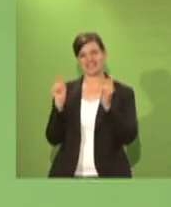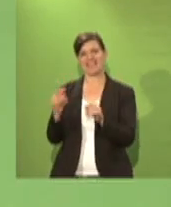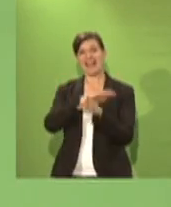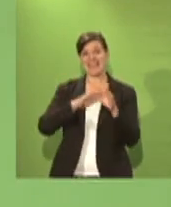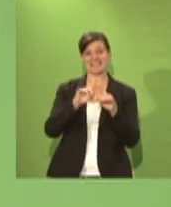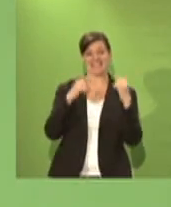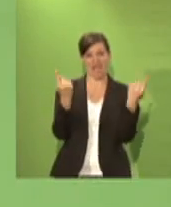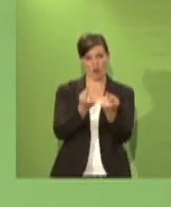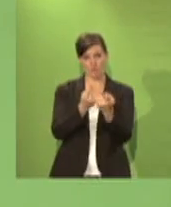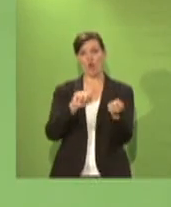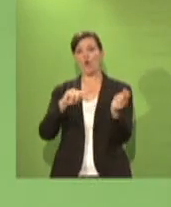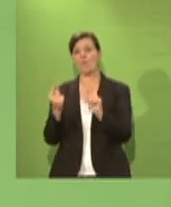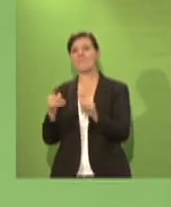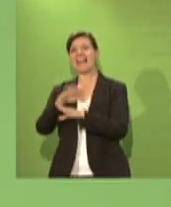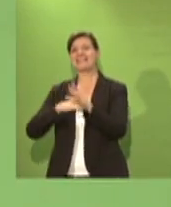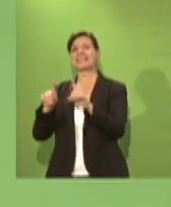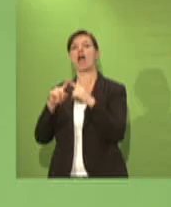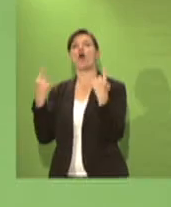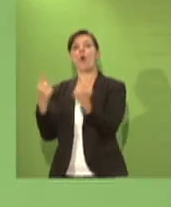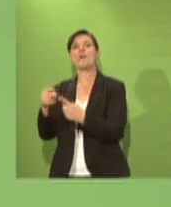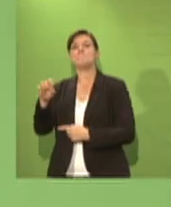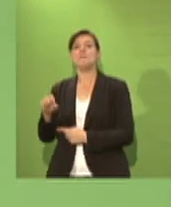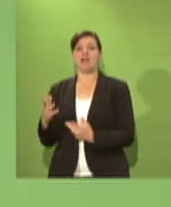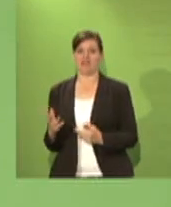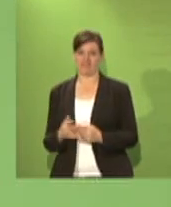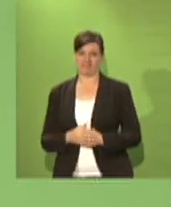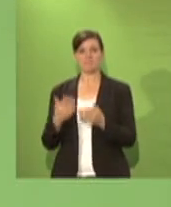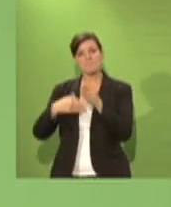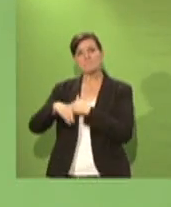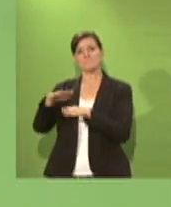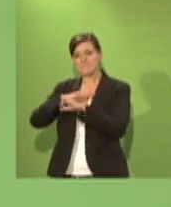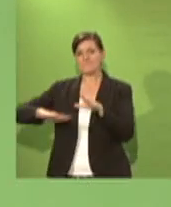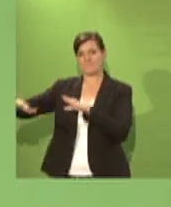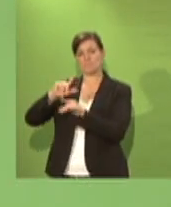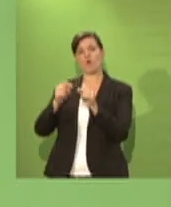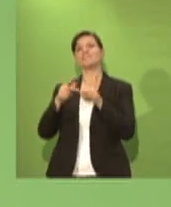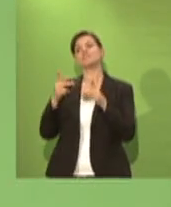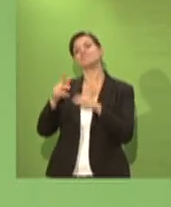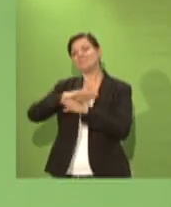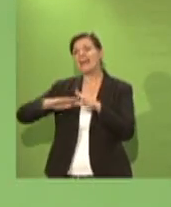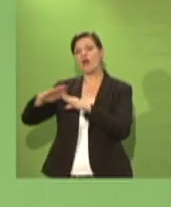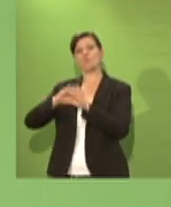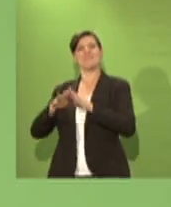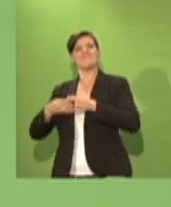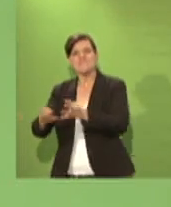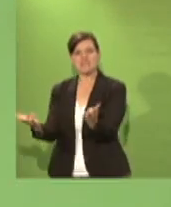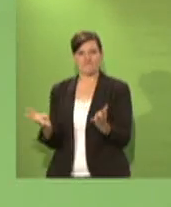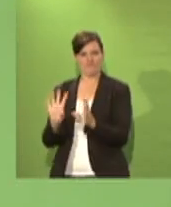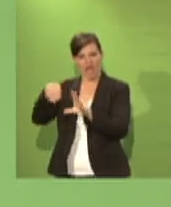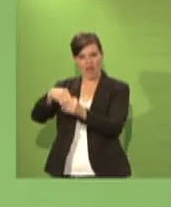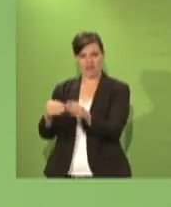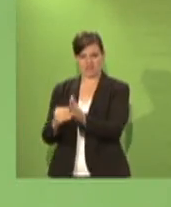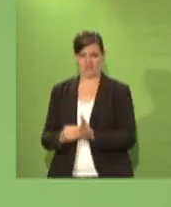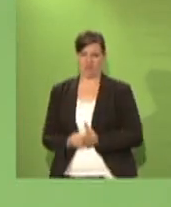in ländliche Räume als Begriff, um klarzumachen hier nochmal, dass es sich hier um einen vielfältigen Lebensraum handelt. Dass wir hier